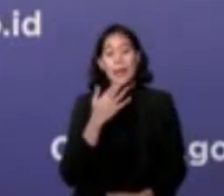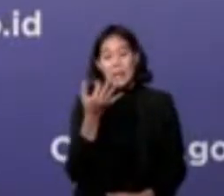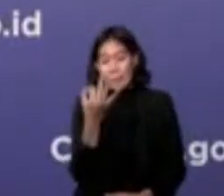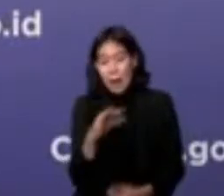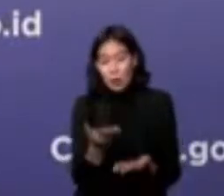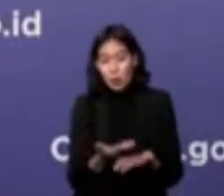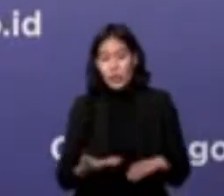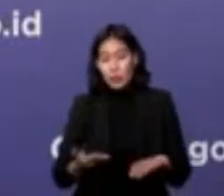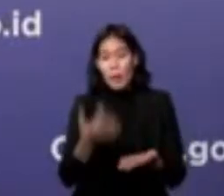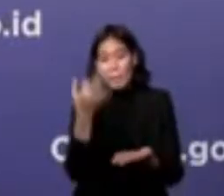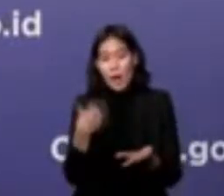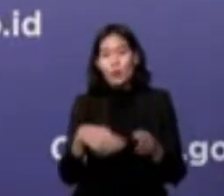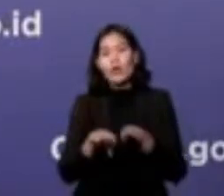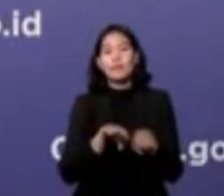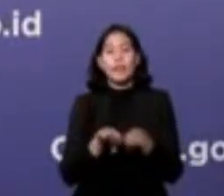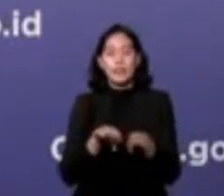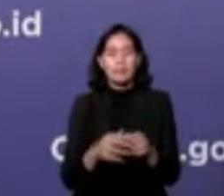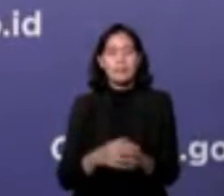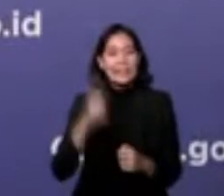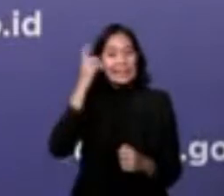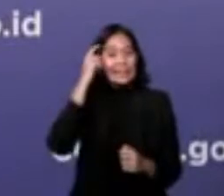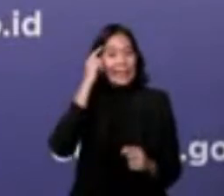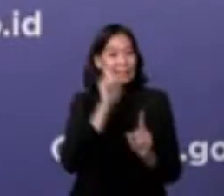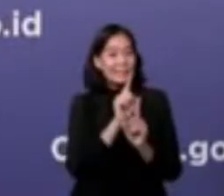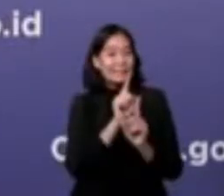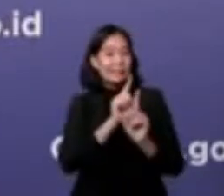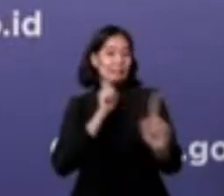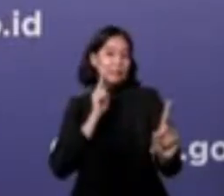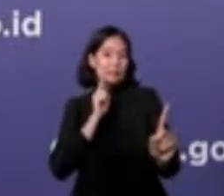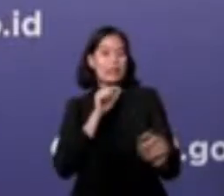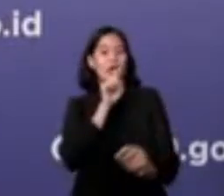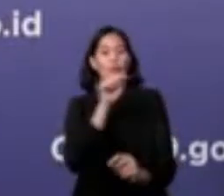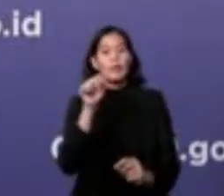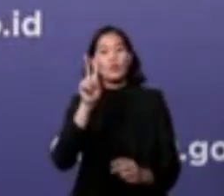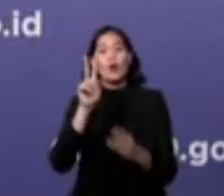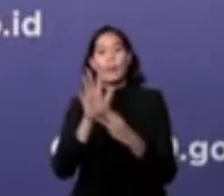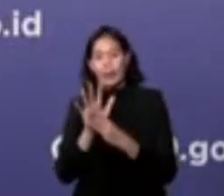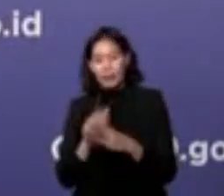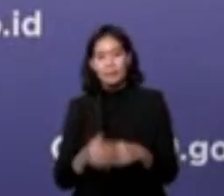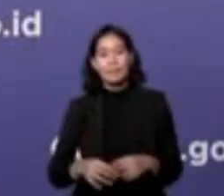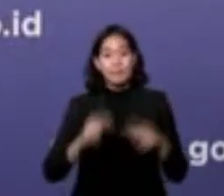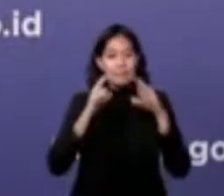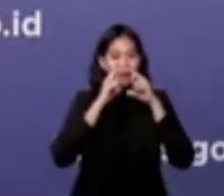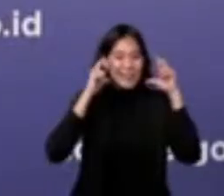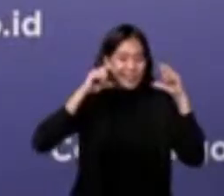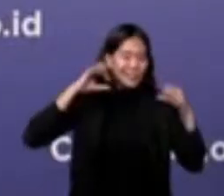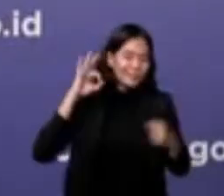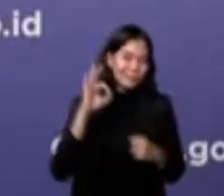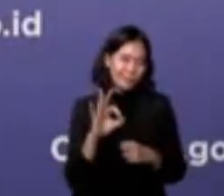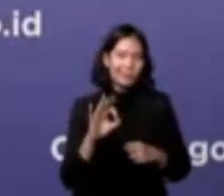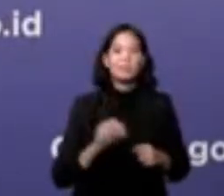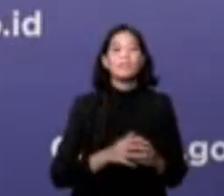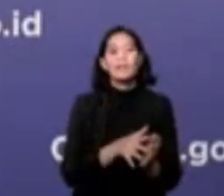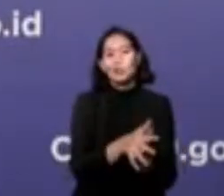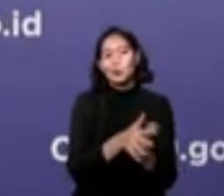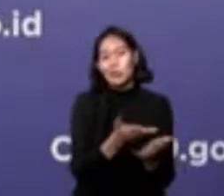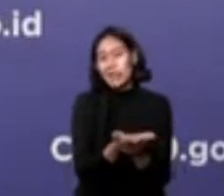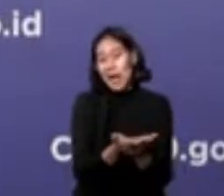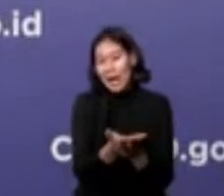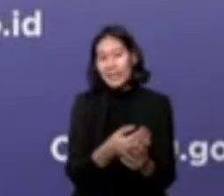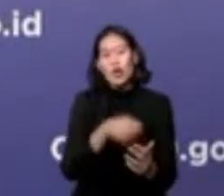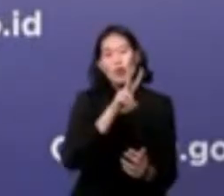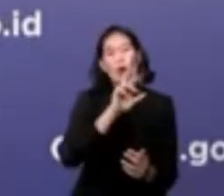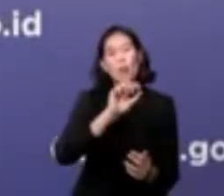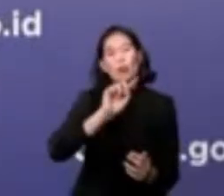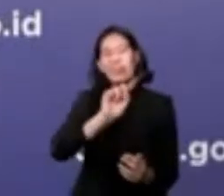kebiasaan baru. Ingat, jaga jarak aman 1-2 meter. Pakai masker dengan benar. Cuci tangan